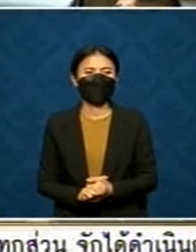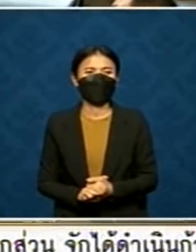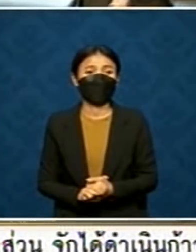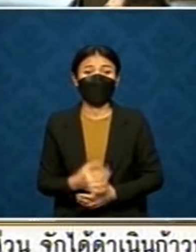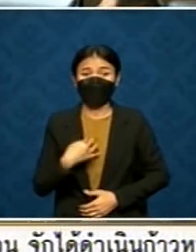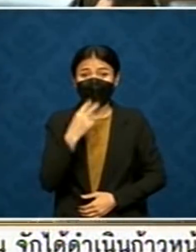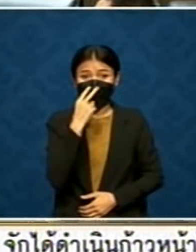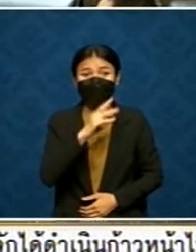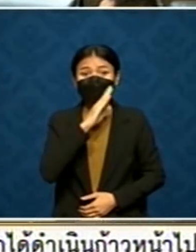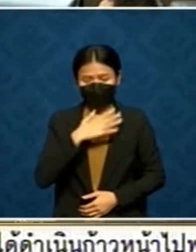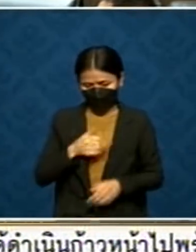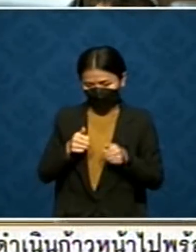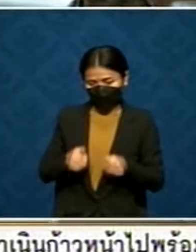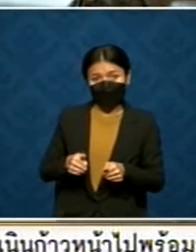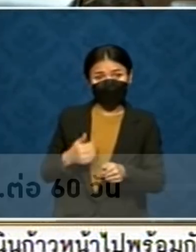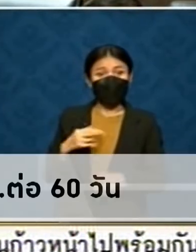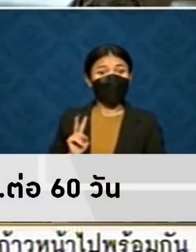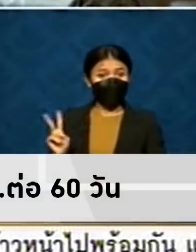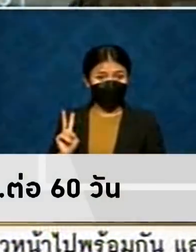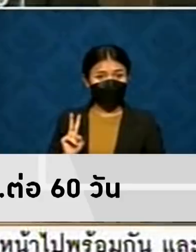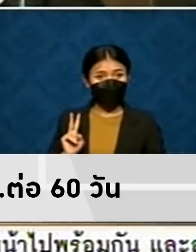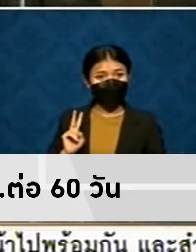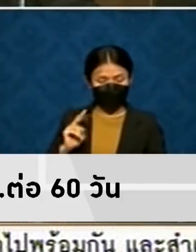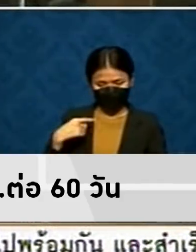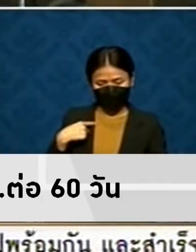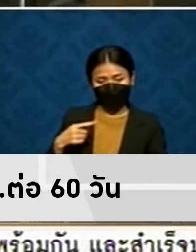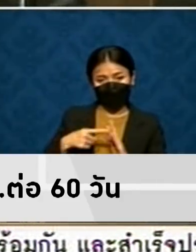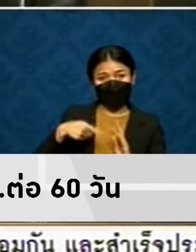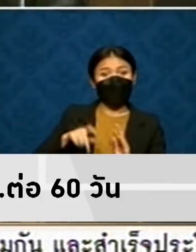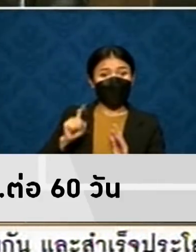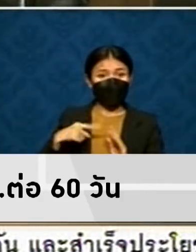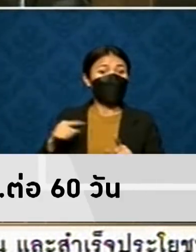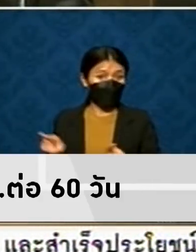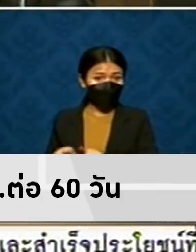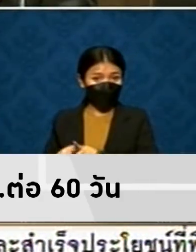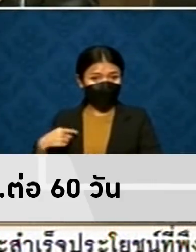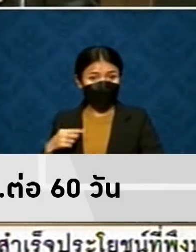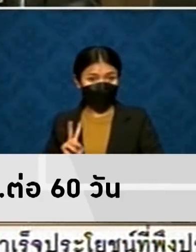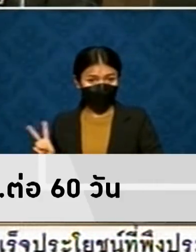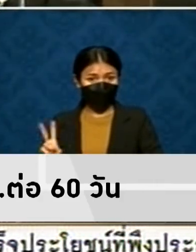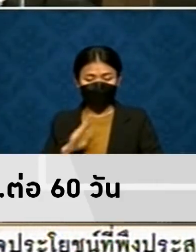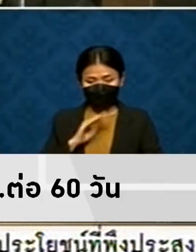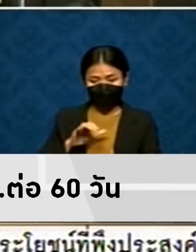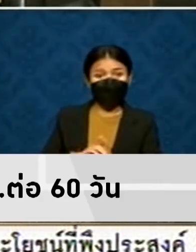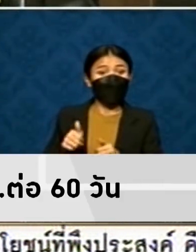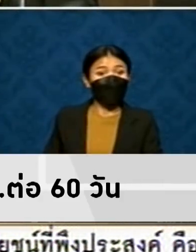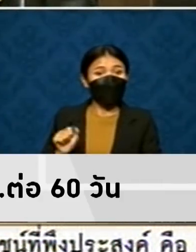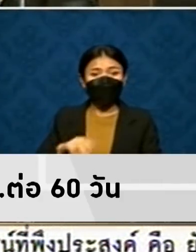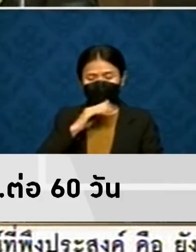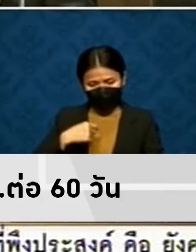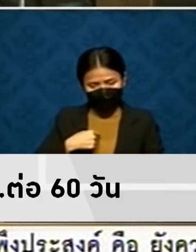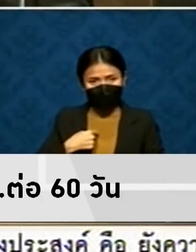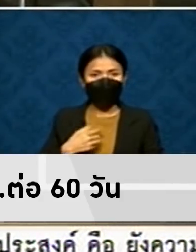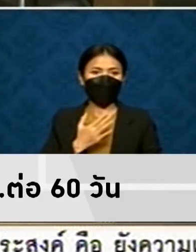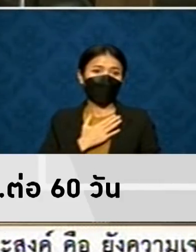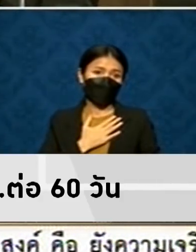ของการชี้เป็นชี้ตายนะฮะในฐานะผู้แทนราษฎรนะคะท่านขออนุญาตอ้างอิงนะคะค